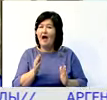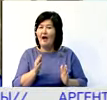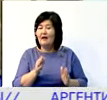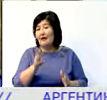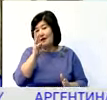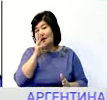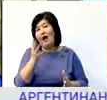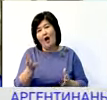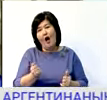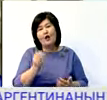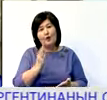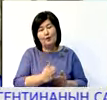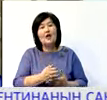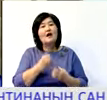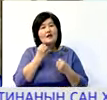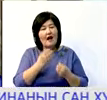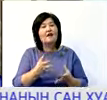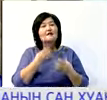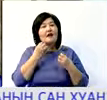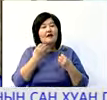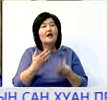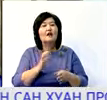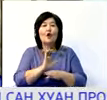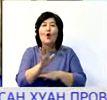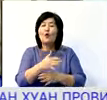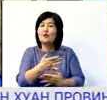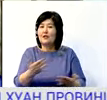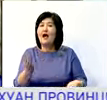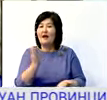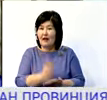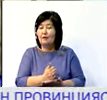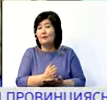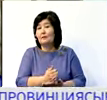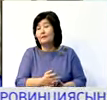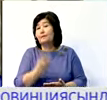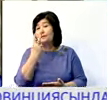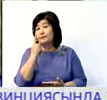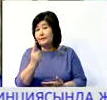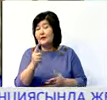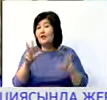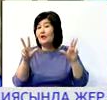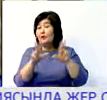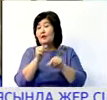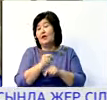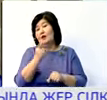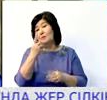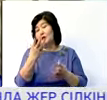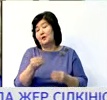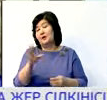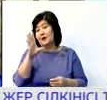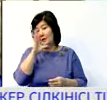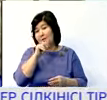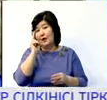жалақымызды алып отырмыз. Жақсы жақсы өнімдер шығады біздерден. бір мебель жасауға бір күнде оқып бітіруге